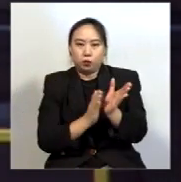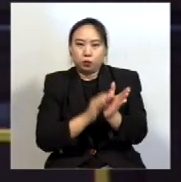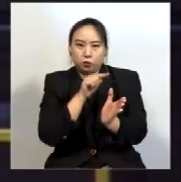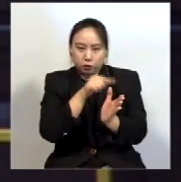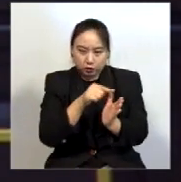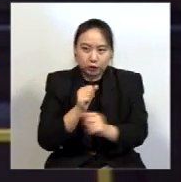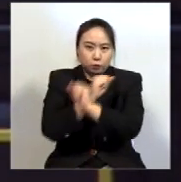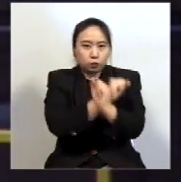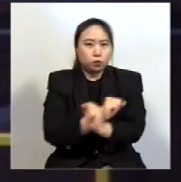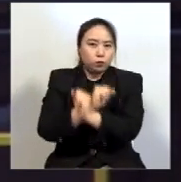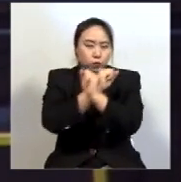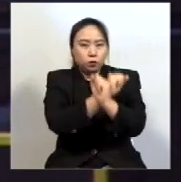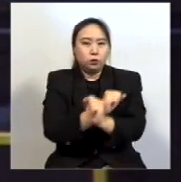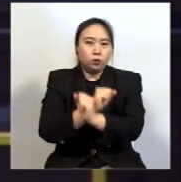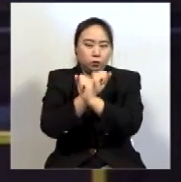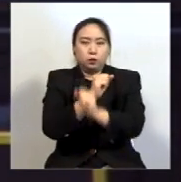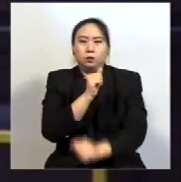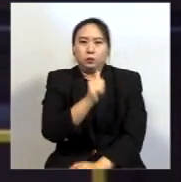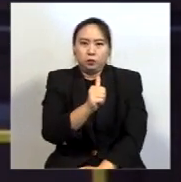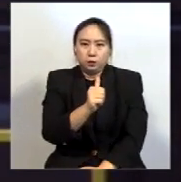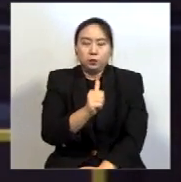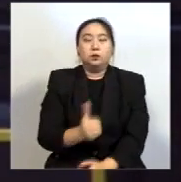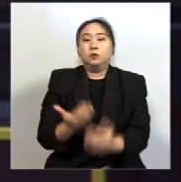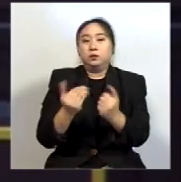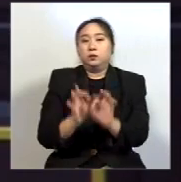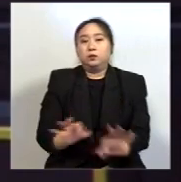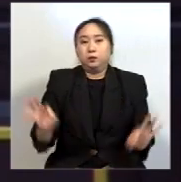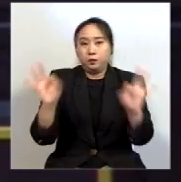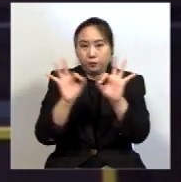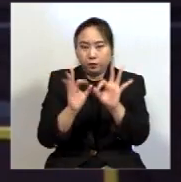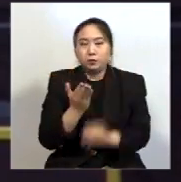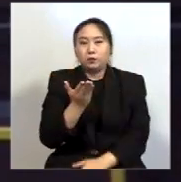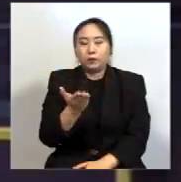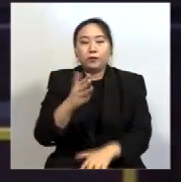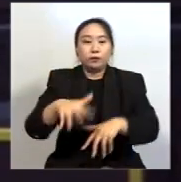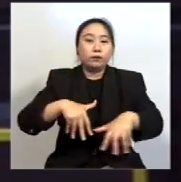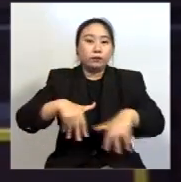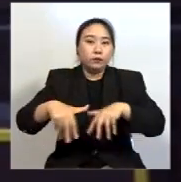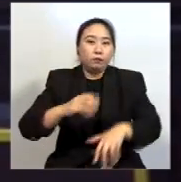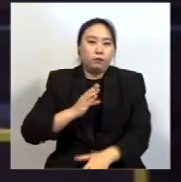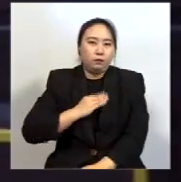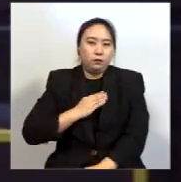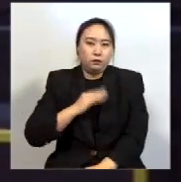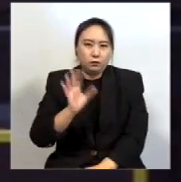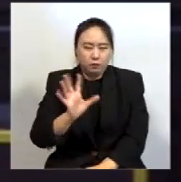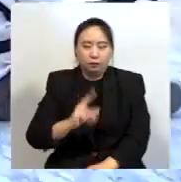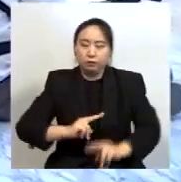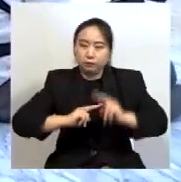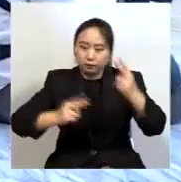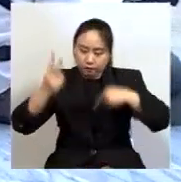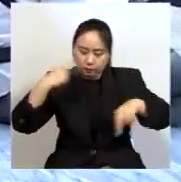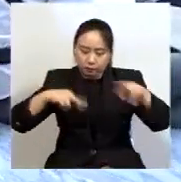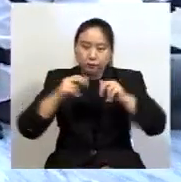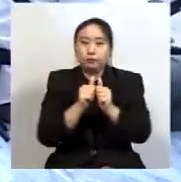การรับมือกับสถานการณ์ของโรคอุบัติใหม่ที่สำคัญค่ะขอให้ประชาชนอย่าตื่นตระหนกแล้วก็ดูแลตัวเอง